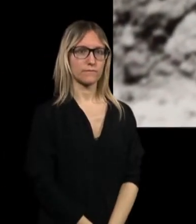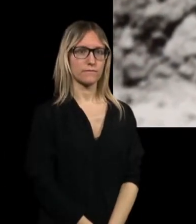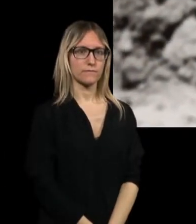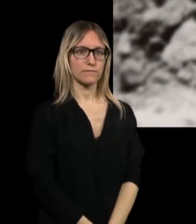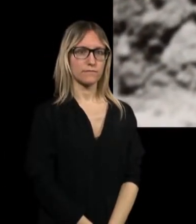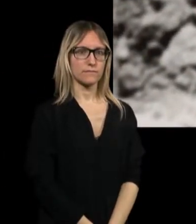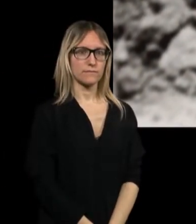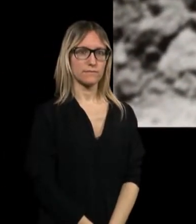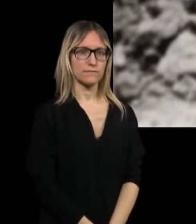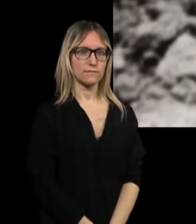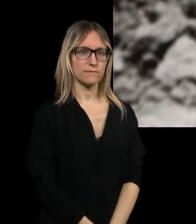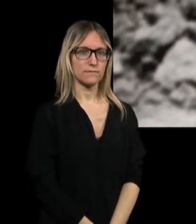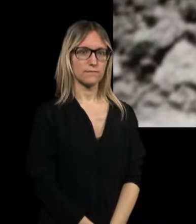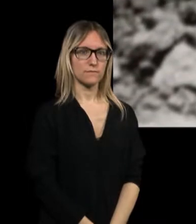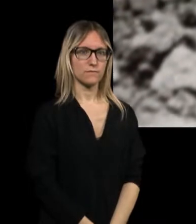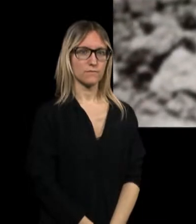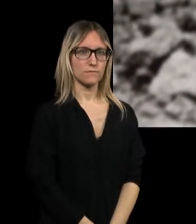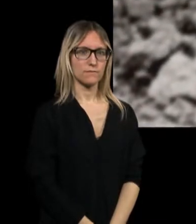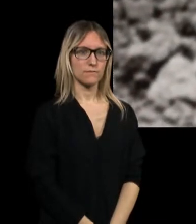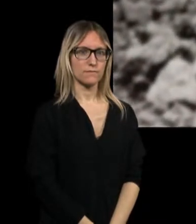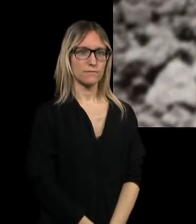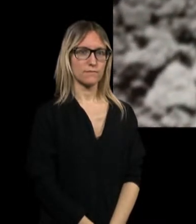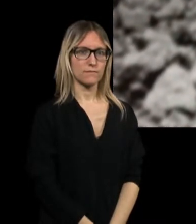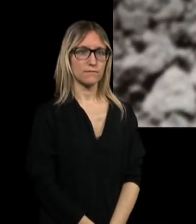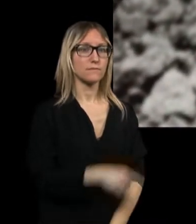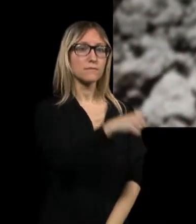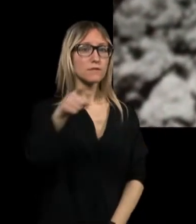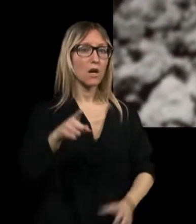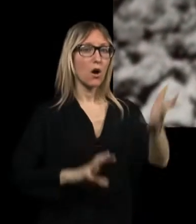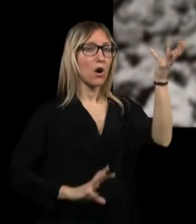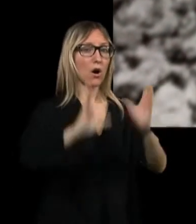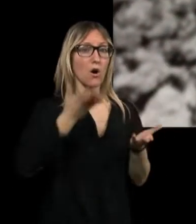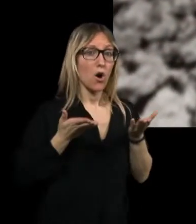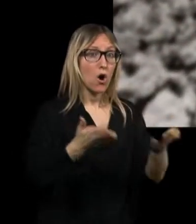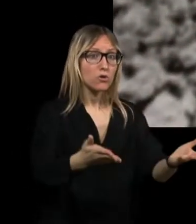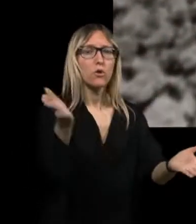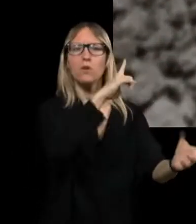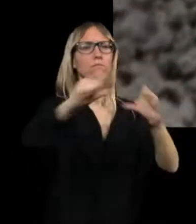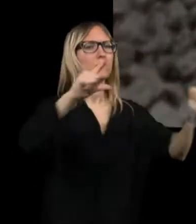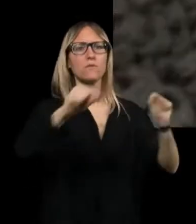Sortiu del forn, que l'encenem!